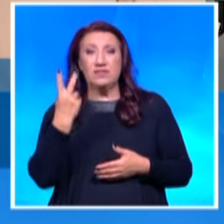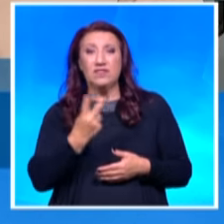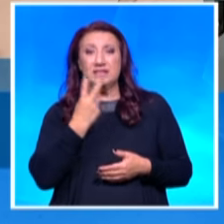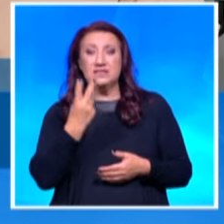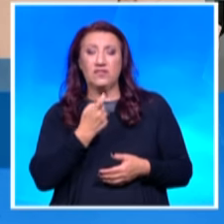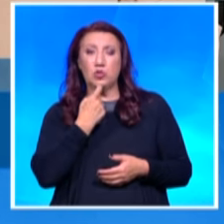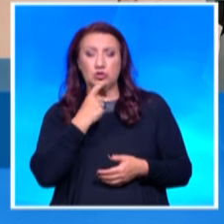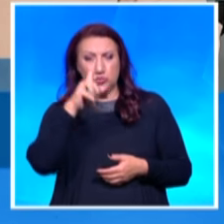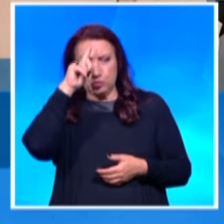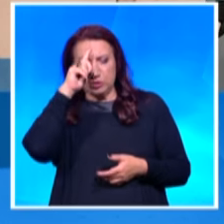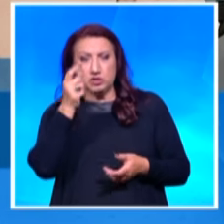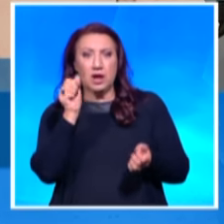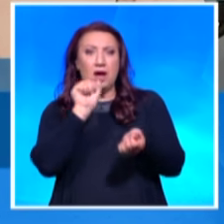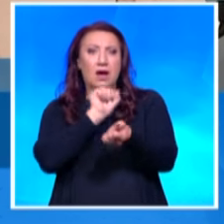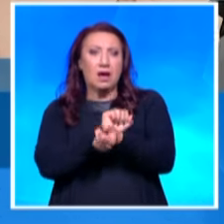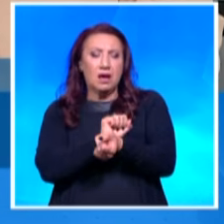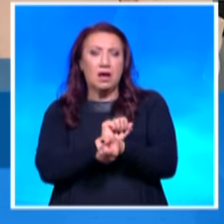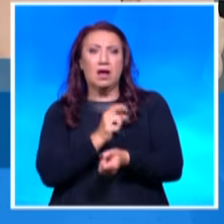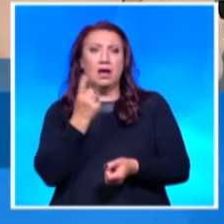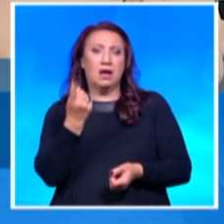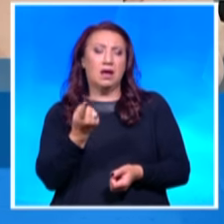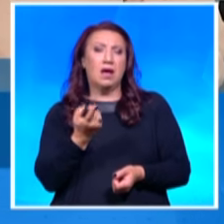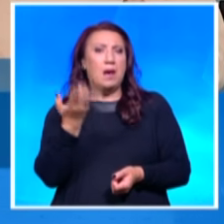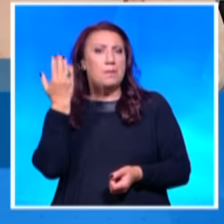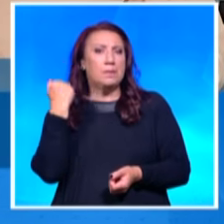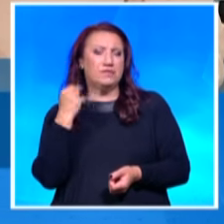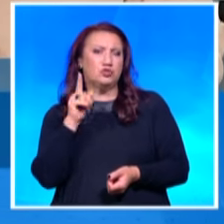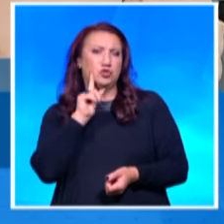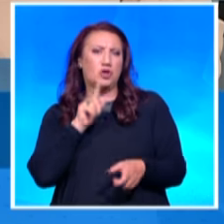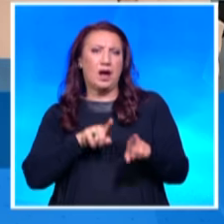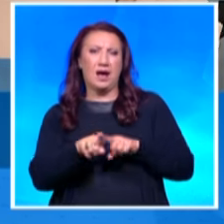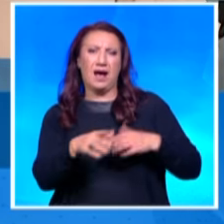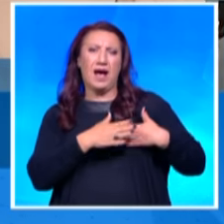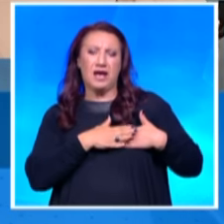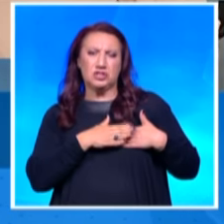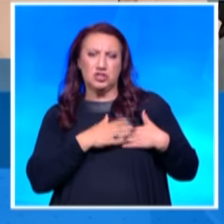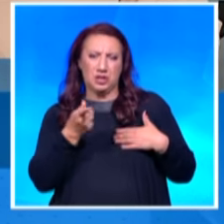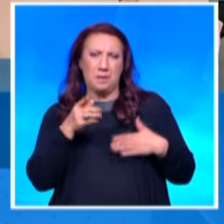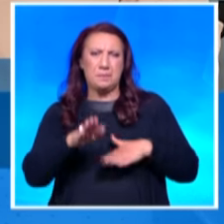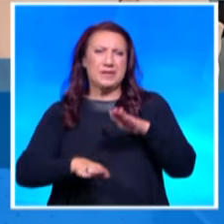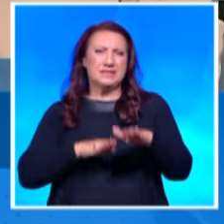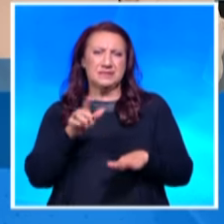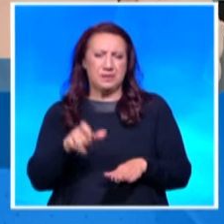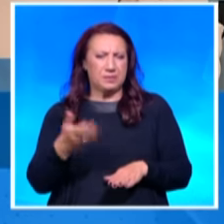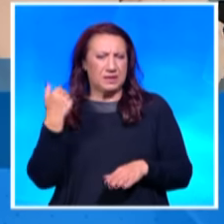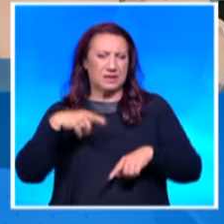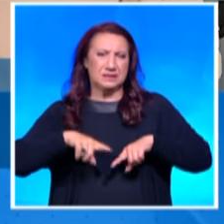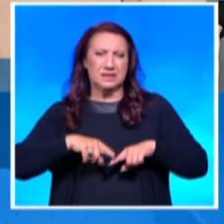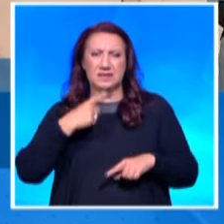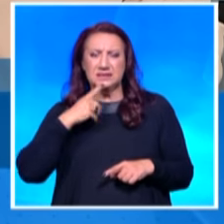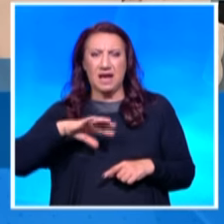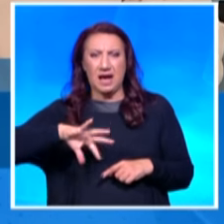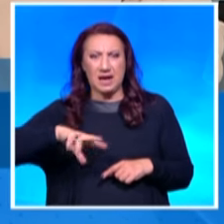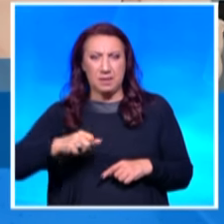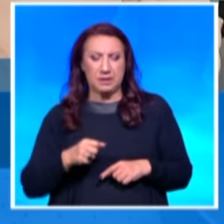на 19-годишният си вече бивш приятел. Той е криминално проявен, осъждан е за грабеж. През тези около